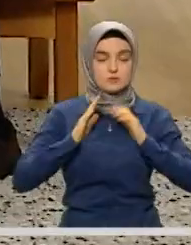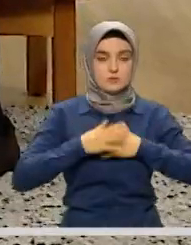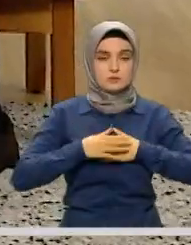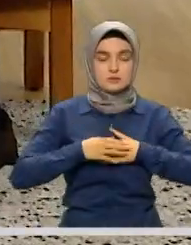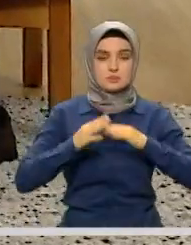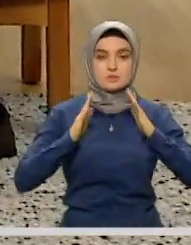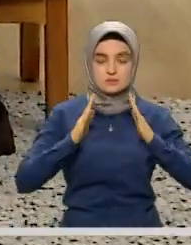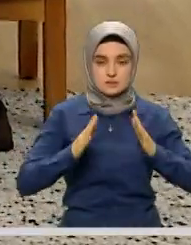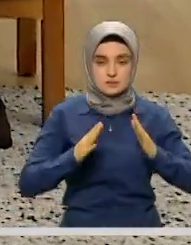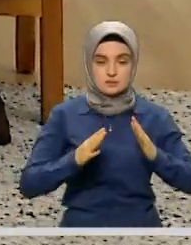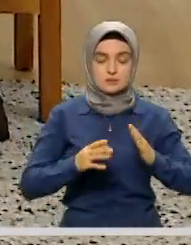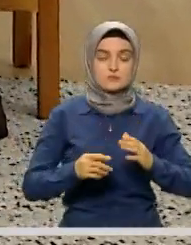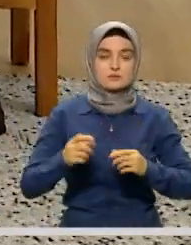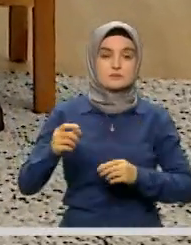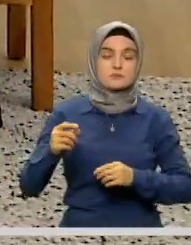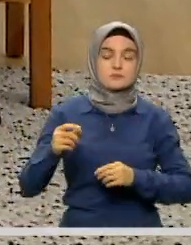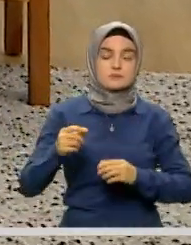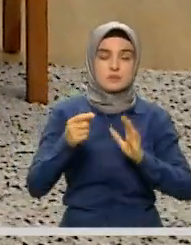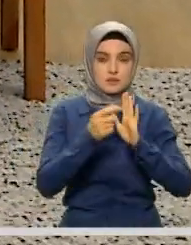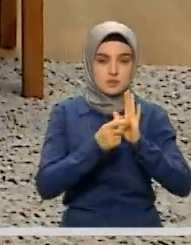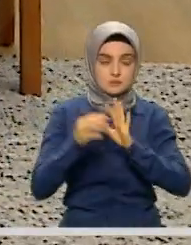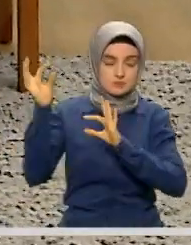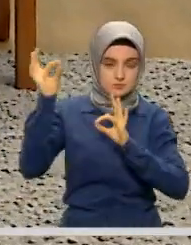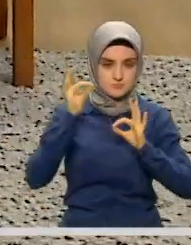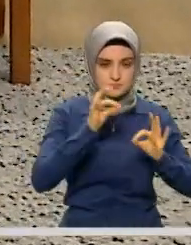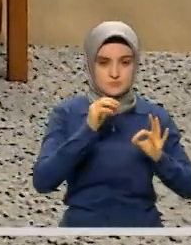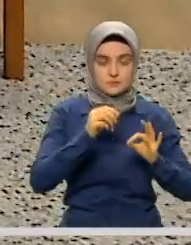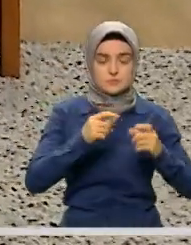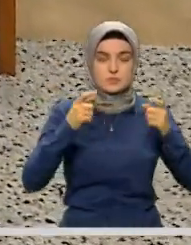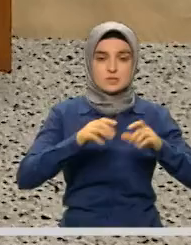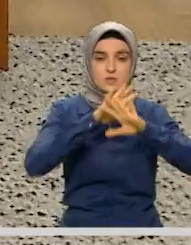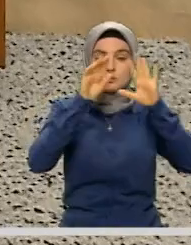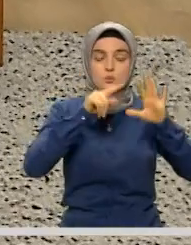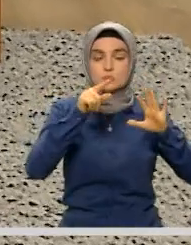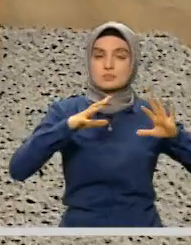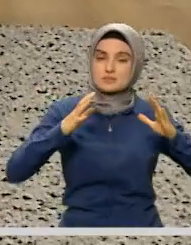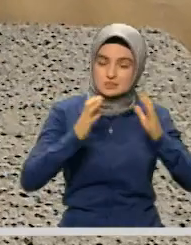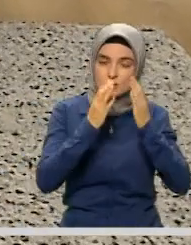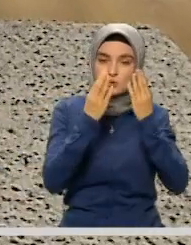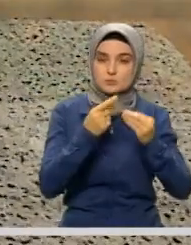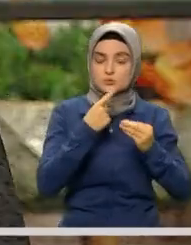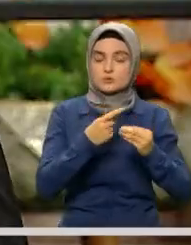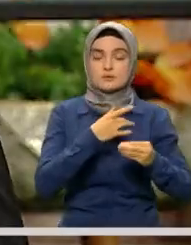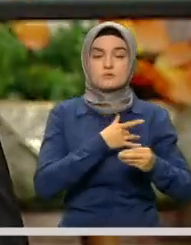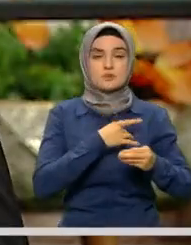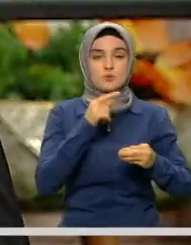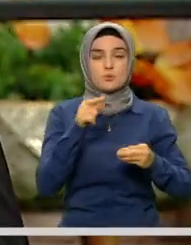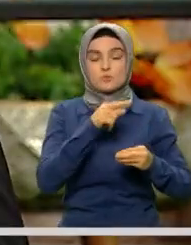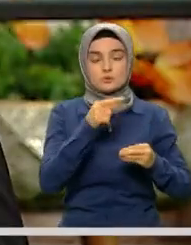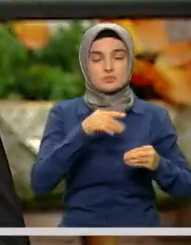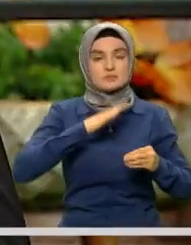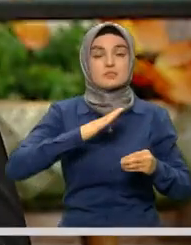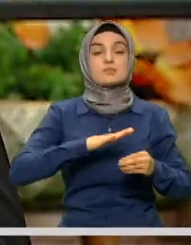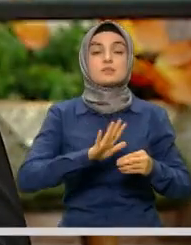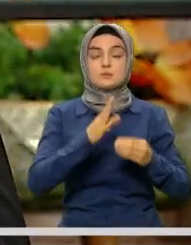gök onlara dar gelmişti. Onlar diyor vicdanları onları artık dayanılmaz noktalara getirmişti. Tevbe